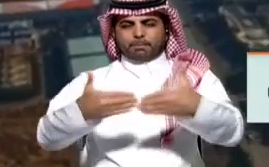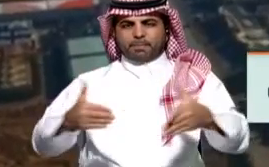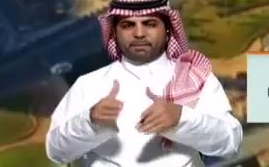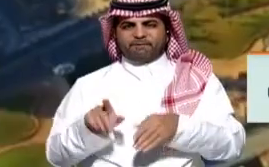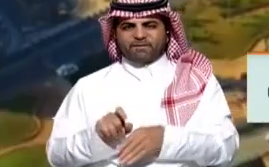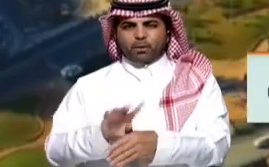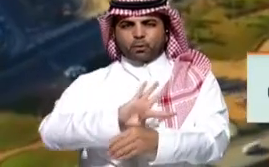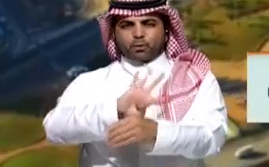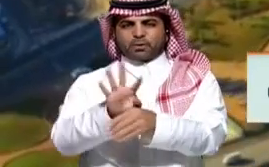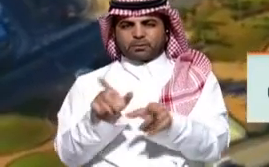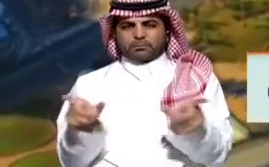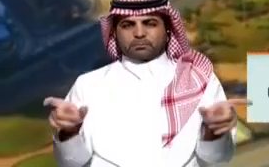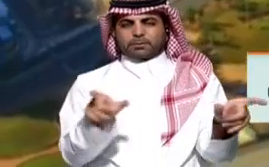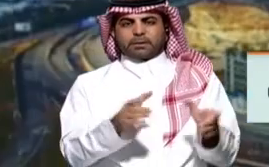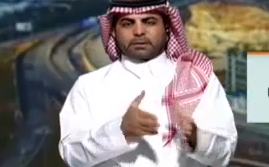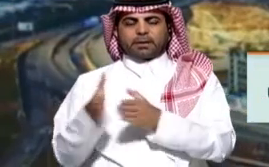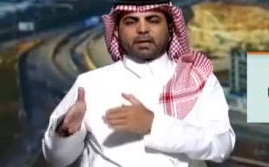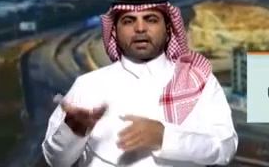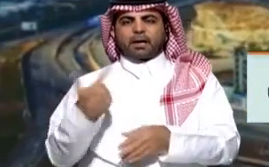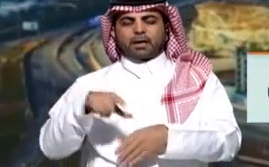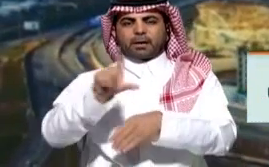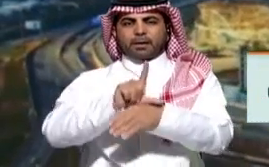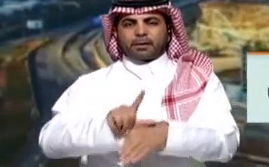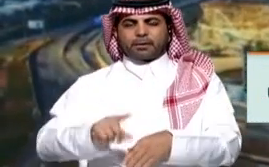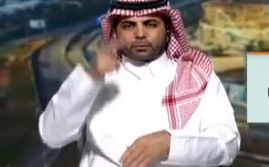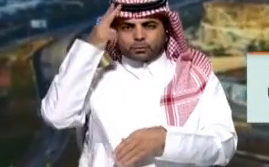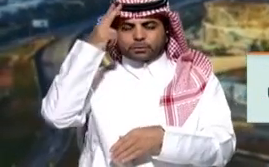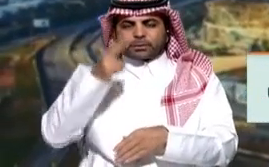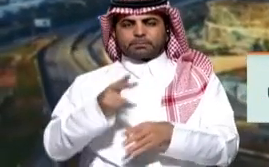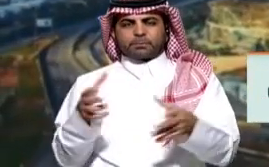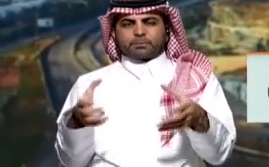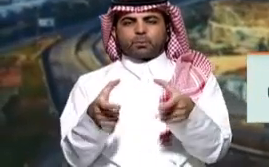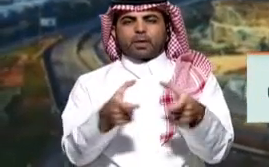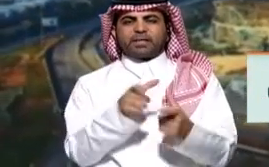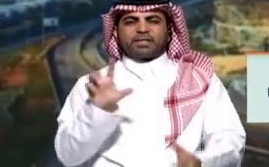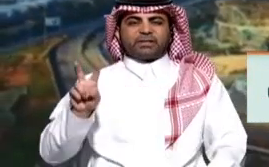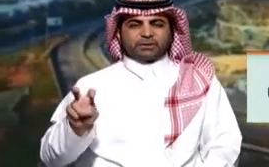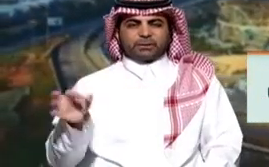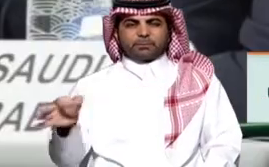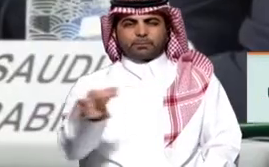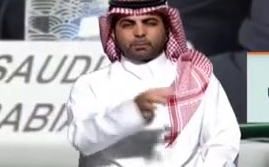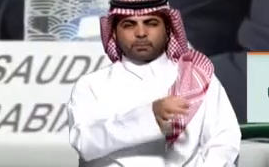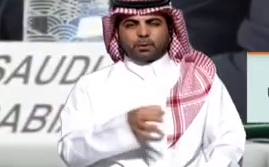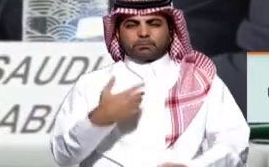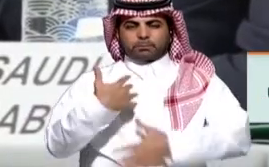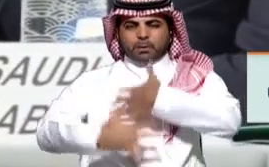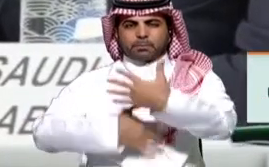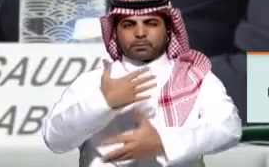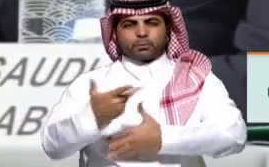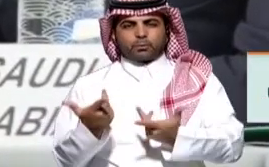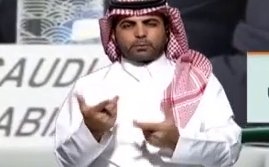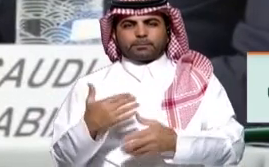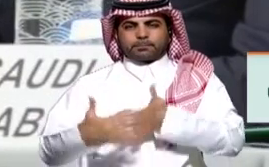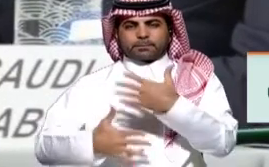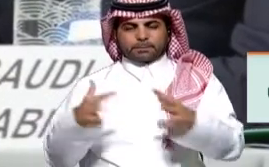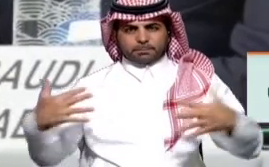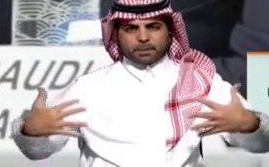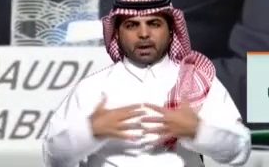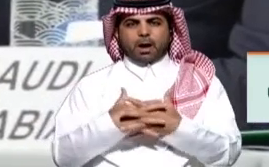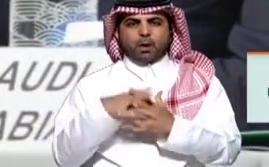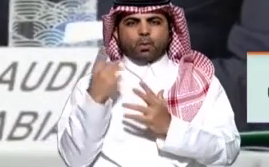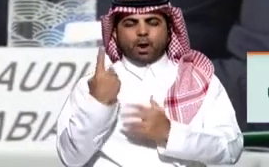المستجد. القمة والتي تأتي في ظل رئاسة المملكة لمجموعة العشرين هذا العام تسعى إلى بحث سبل توحيد